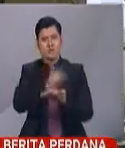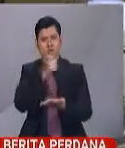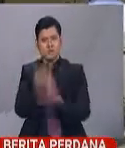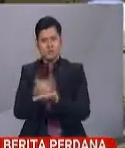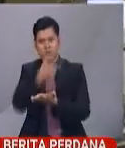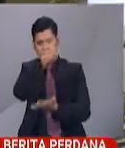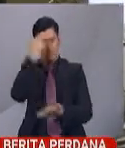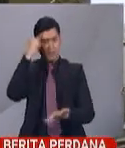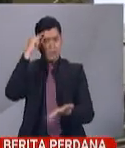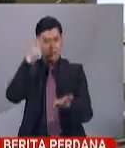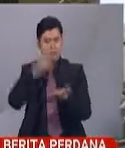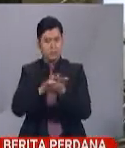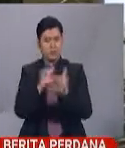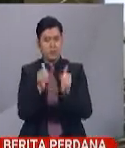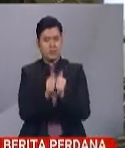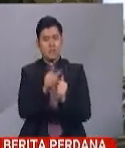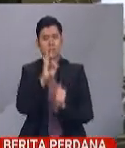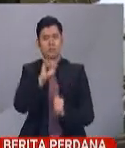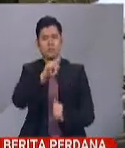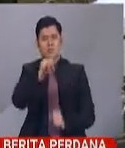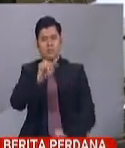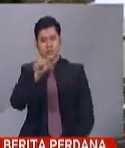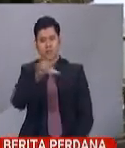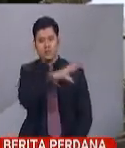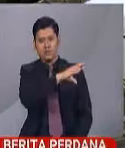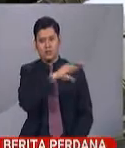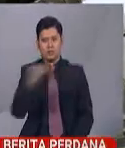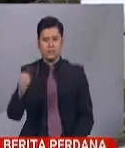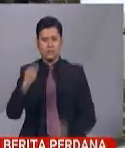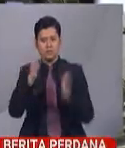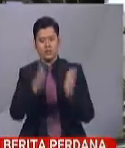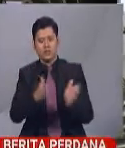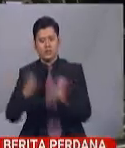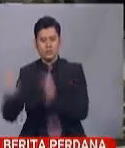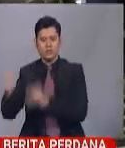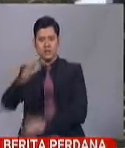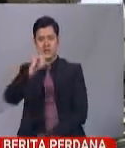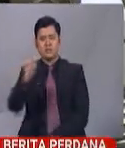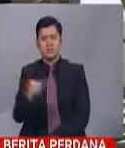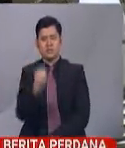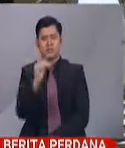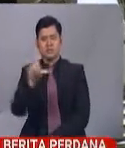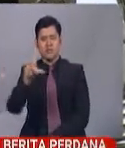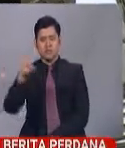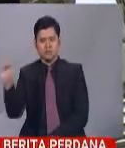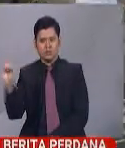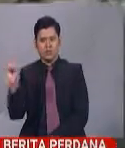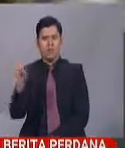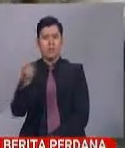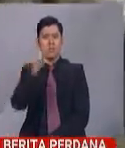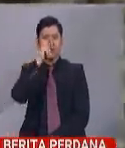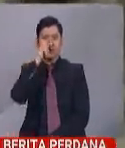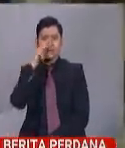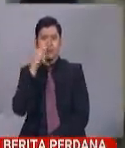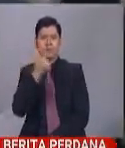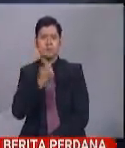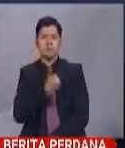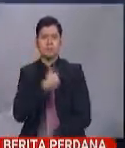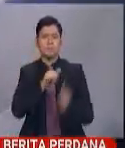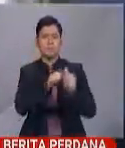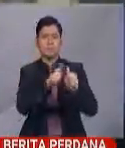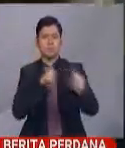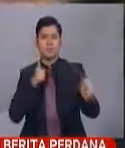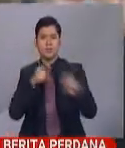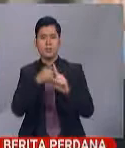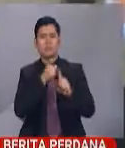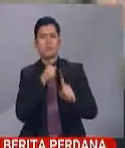karena percaya kepadanya Faisal dan juga perancangan Jolo tidak perawan berpuncak Datuk Seri Najib sendiri sebenarnya mengelak